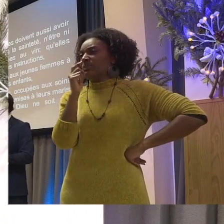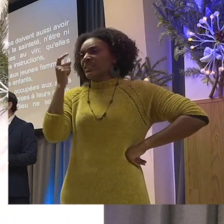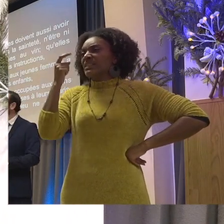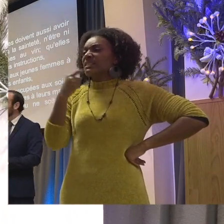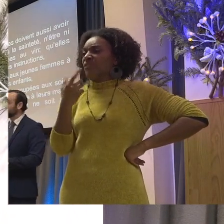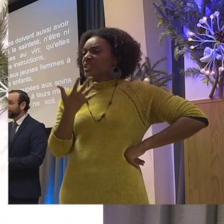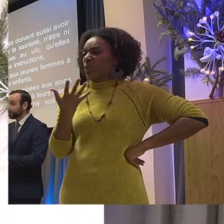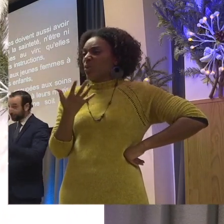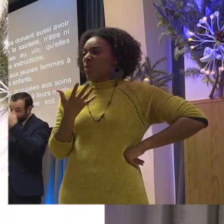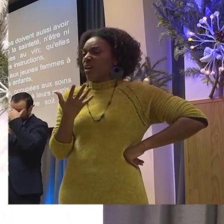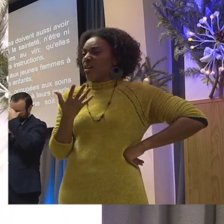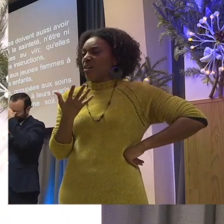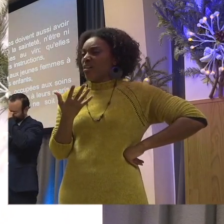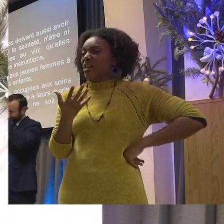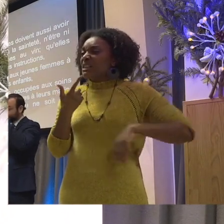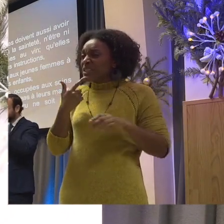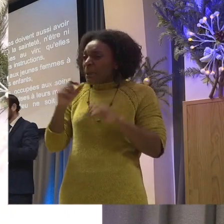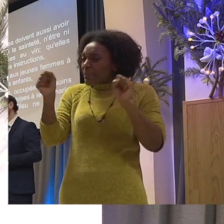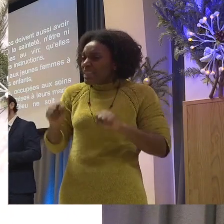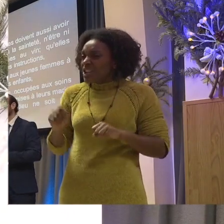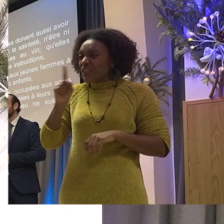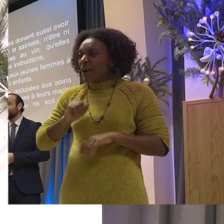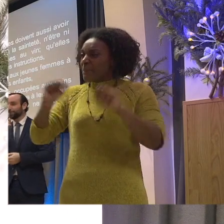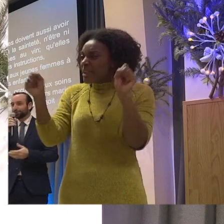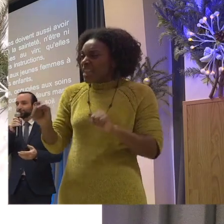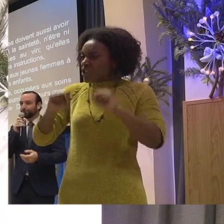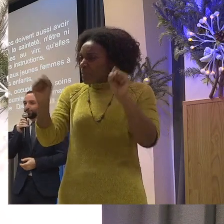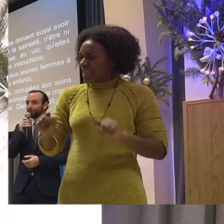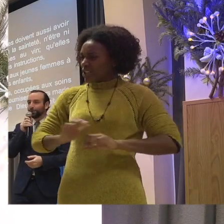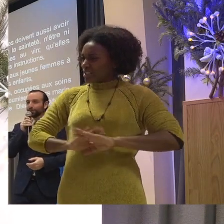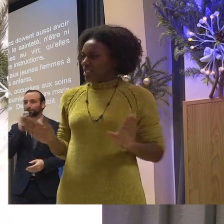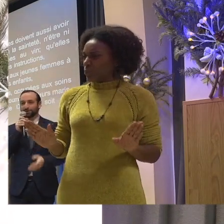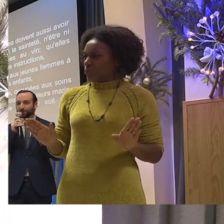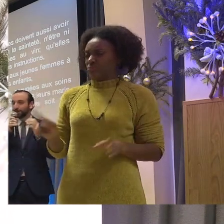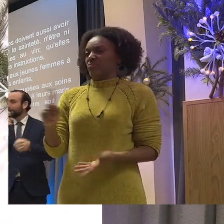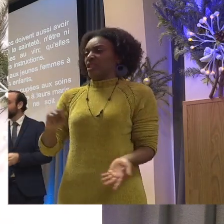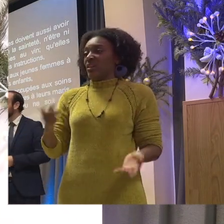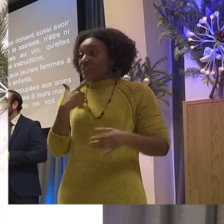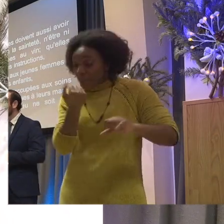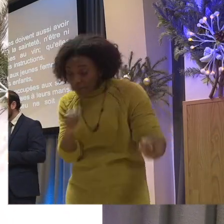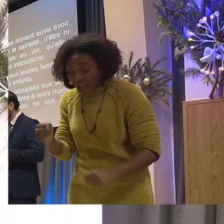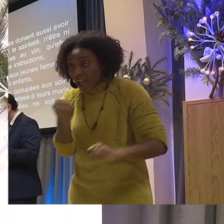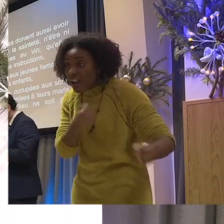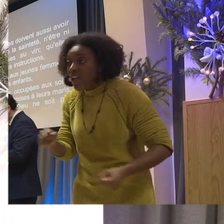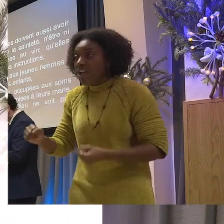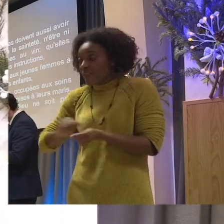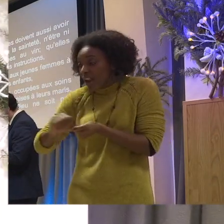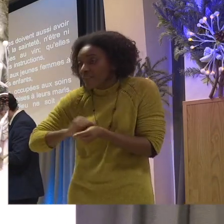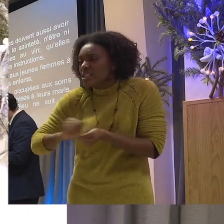notre Dieu est plus grand que les tâches ménagères. Amen. Je pense que notre Dieu est plus grand que passer le balai ou faire la vaisselle, n'est-ce